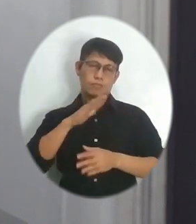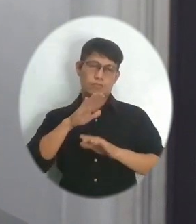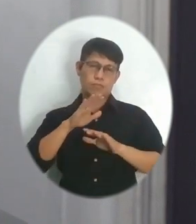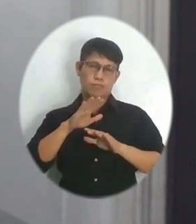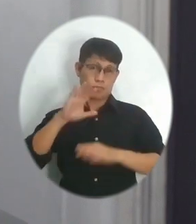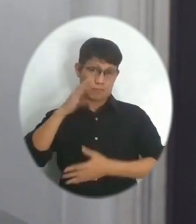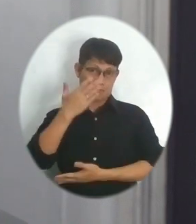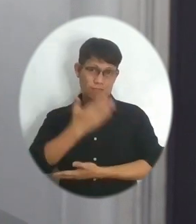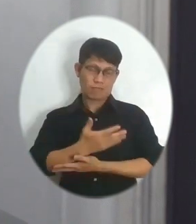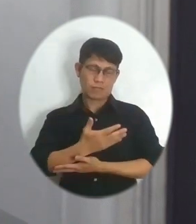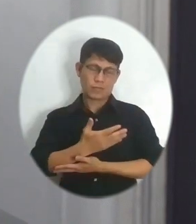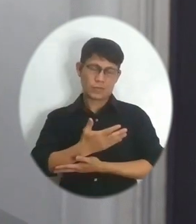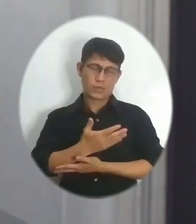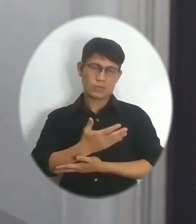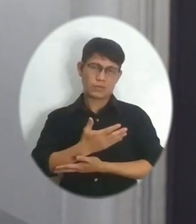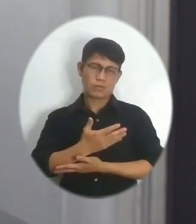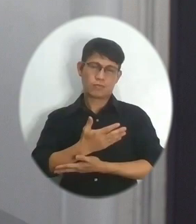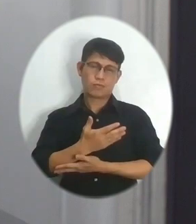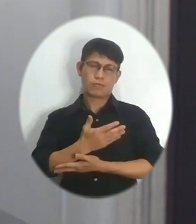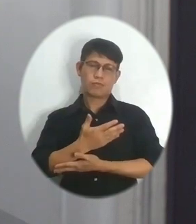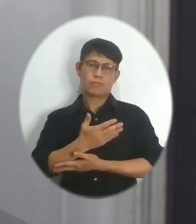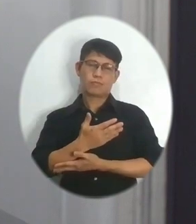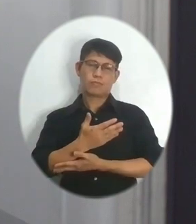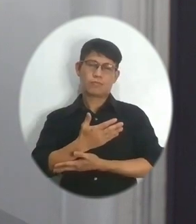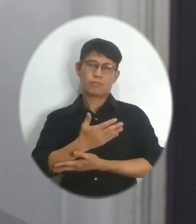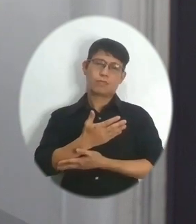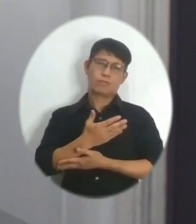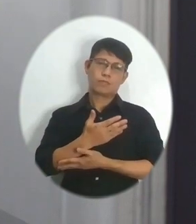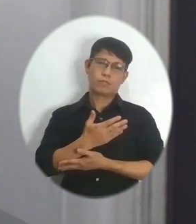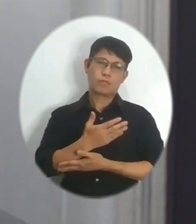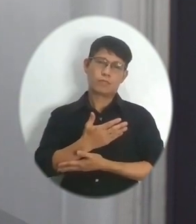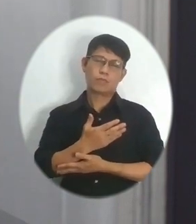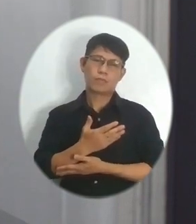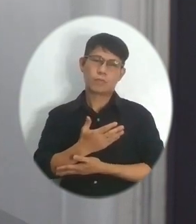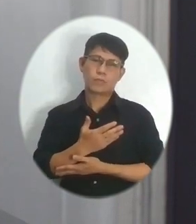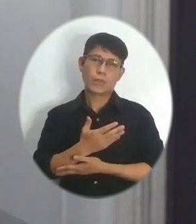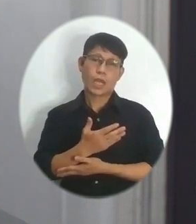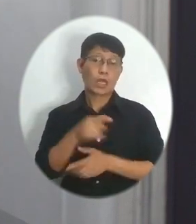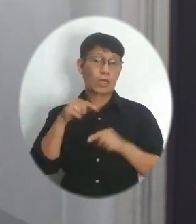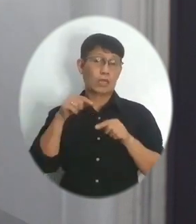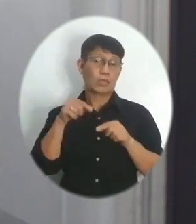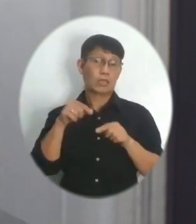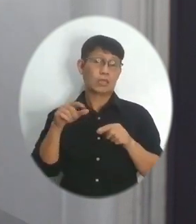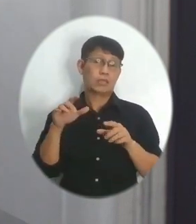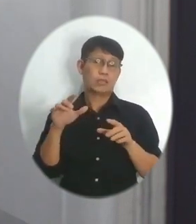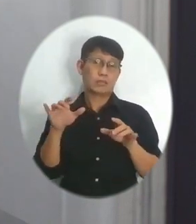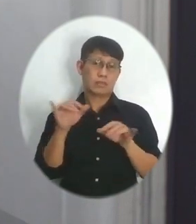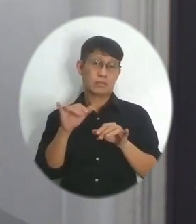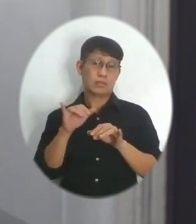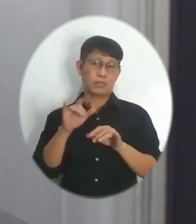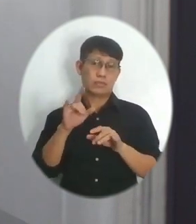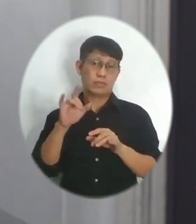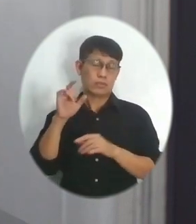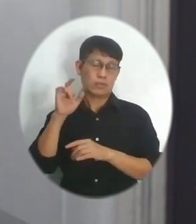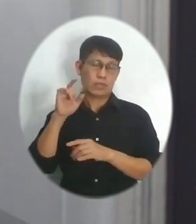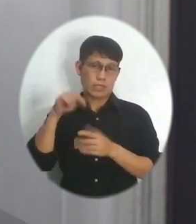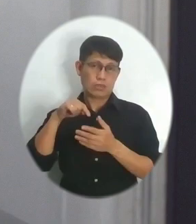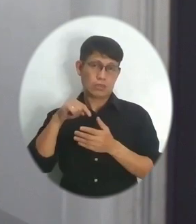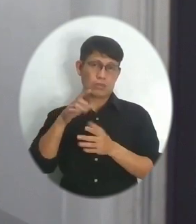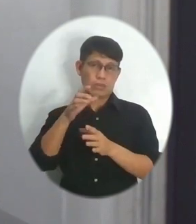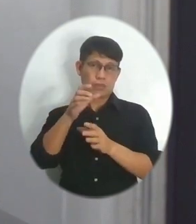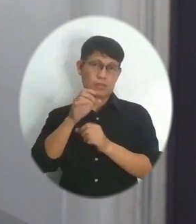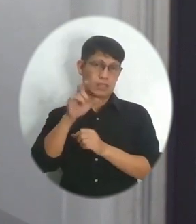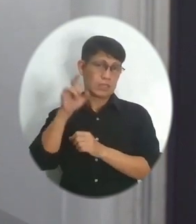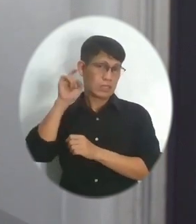Yun po. Yun lang pong sabi. Tapos ito nga po yung Active Hearing Center